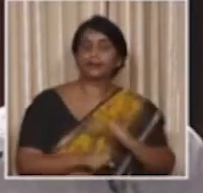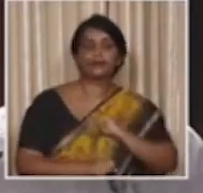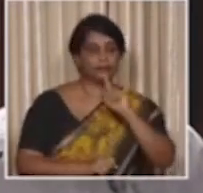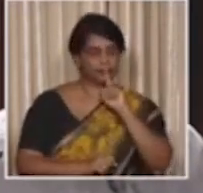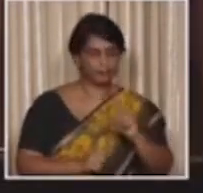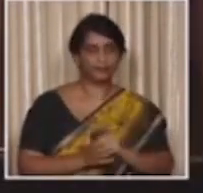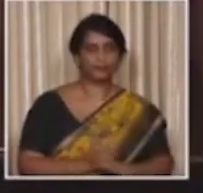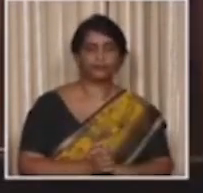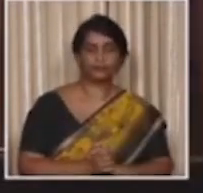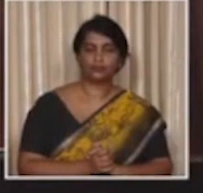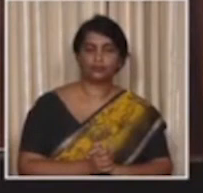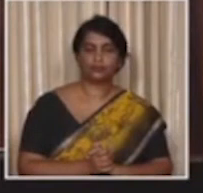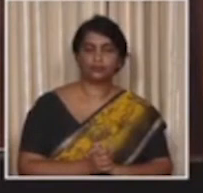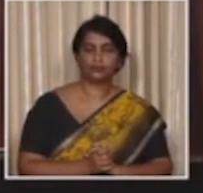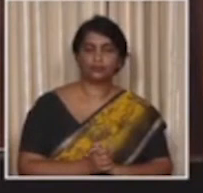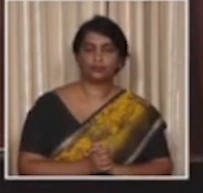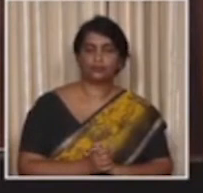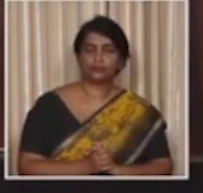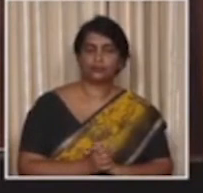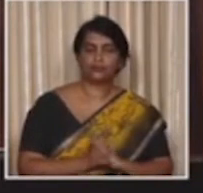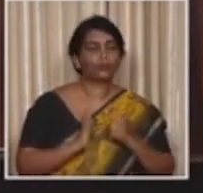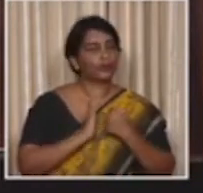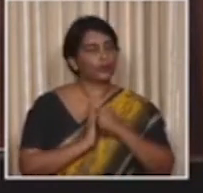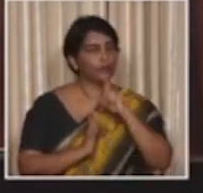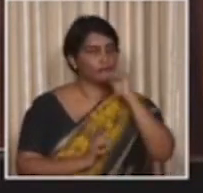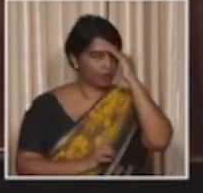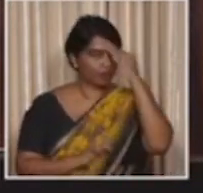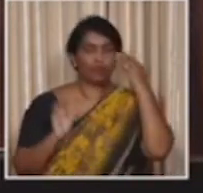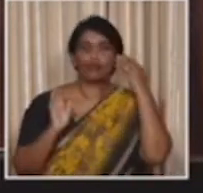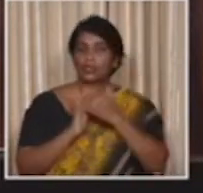කර කතානායකතුමා. ගරු කතානායකතුමනි මේ